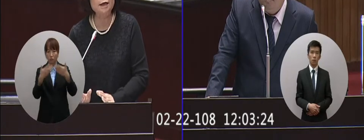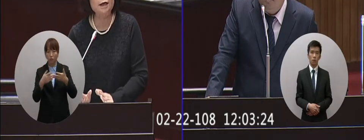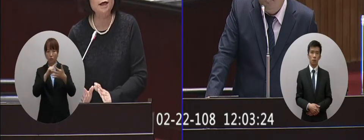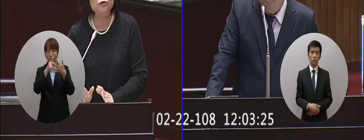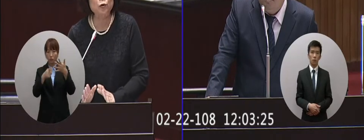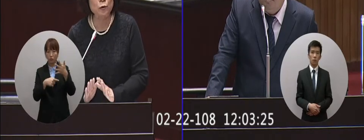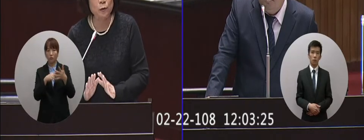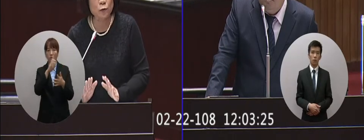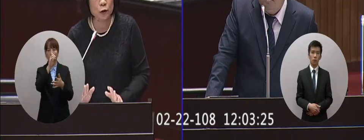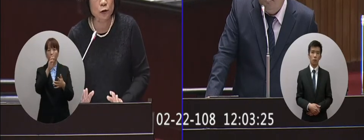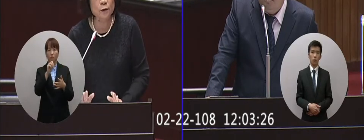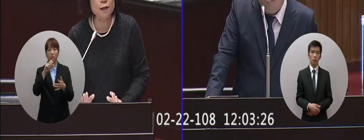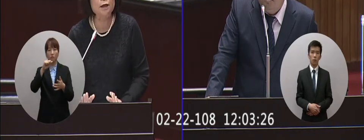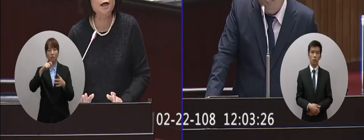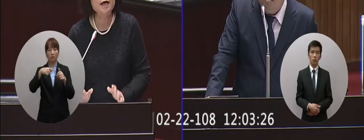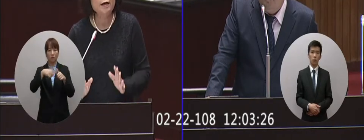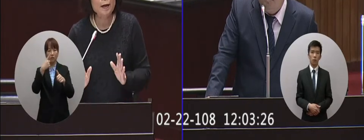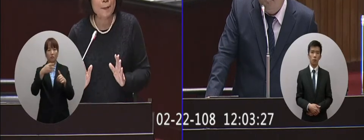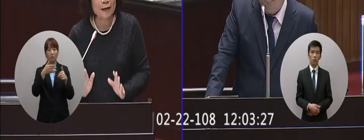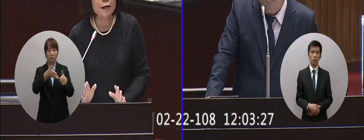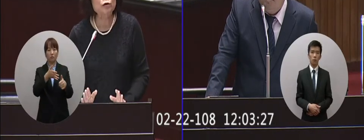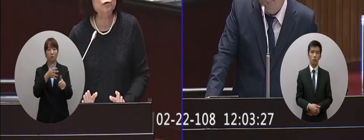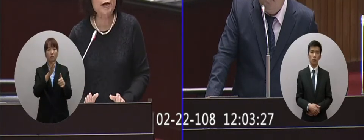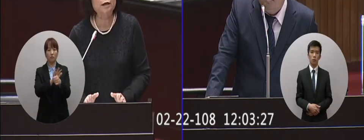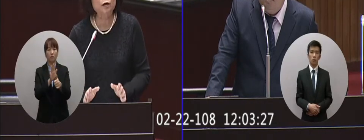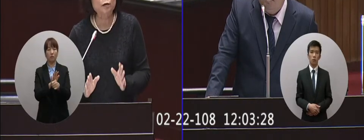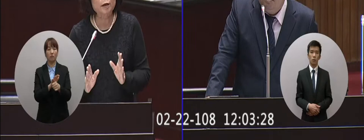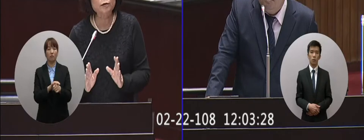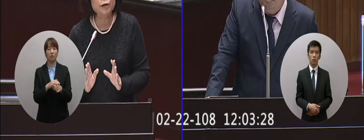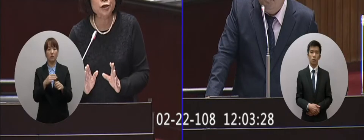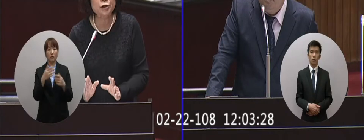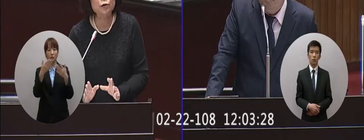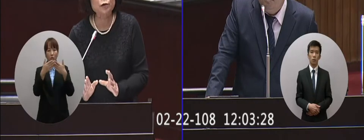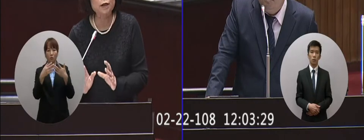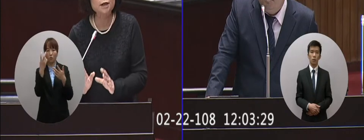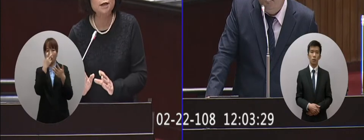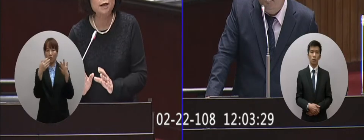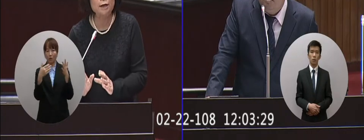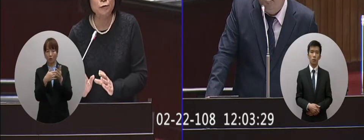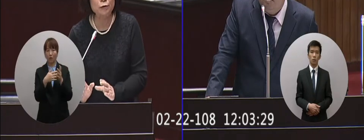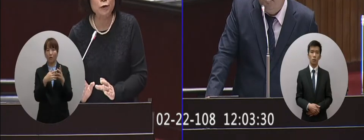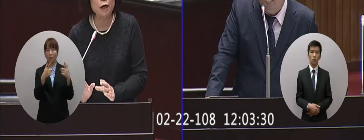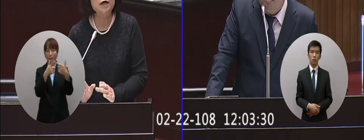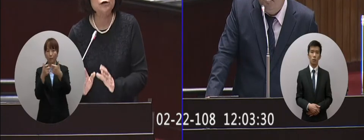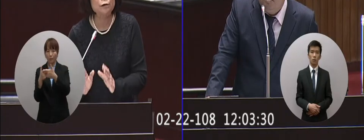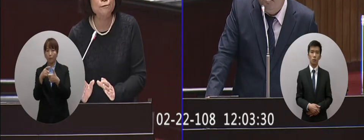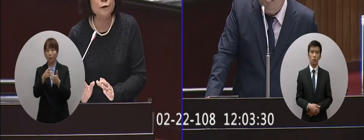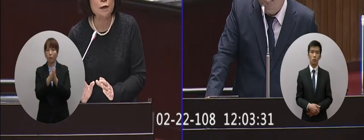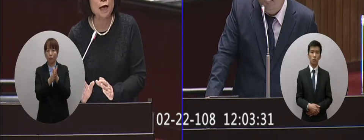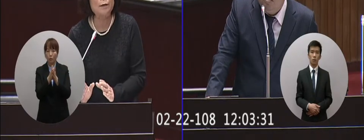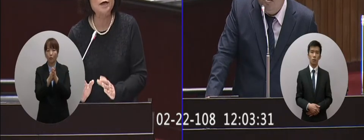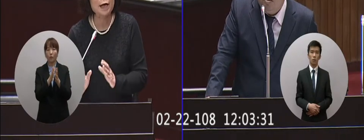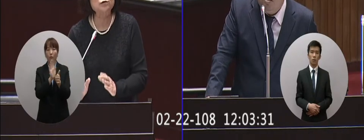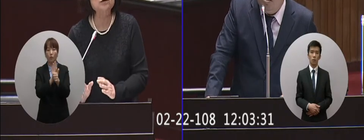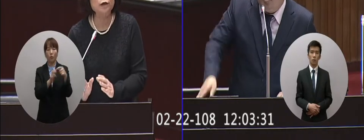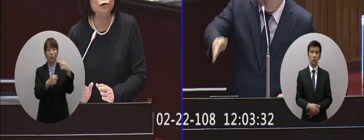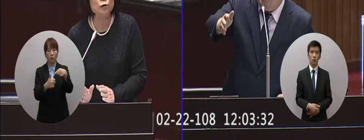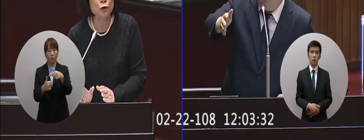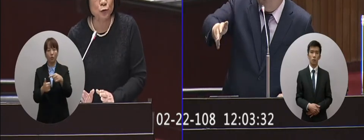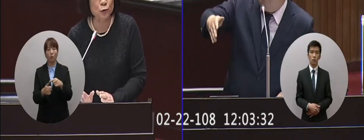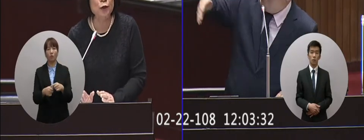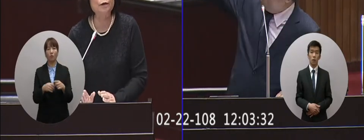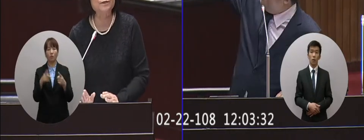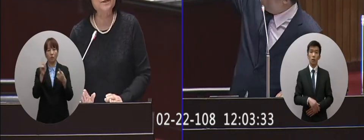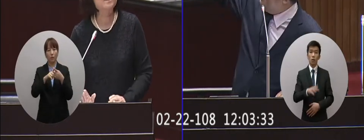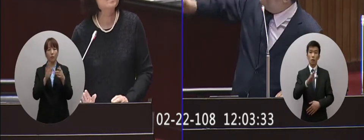产业的 DNA 作为我们最优先的。那盘点出来以后，我们就会适度的依照他的需要去辅导他们，看如何去做处理。